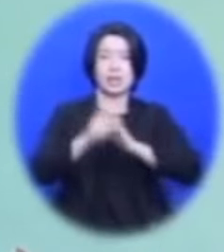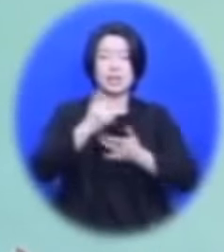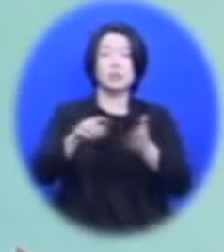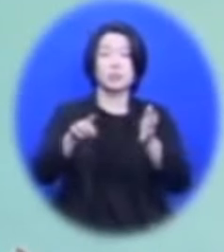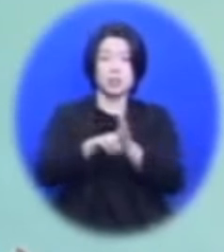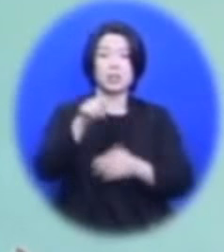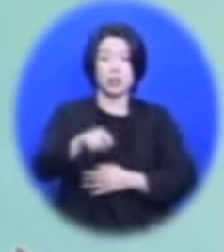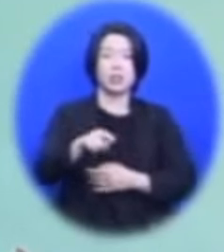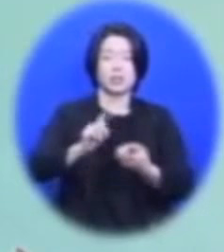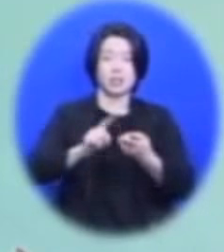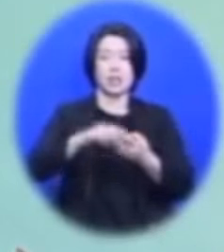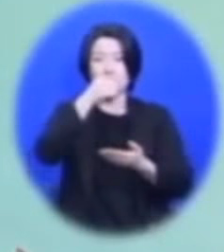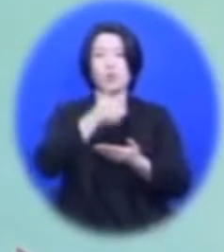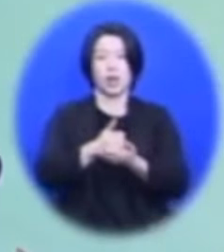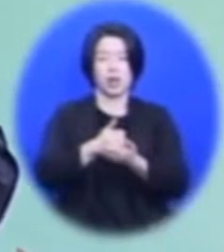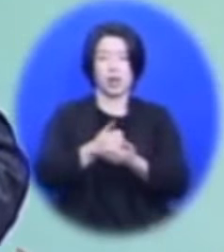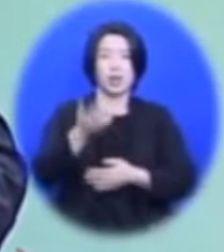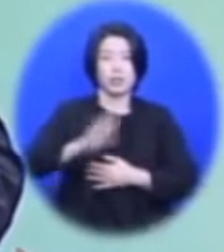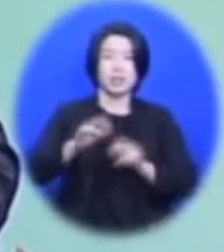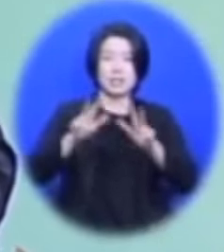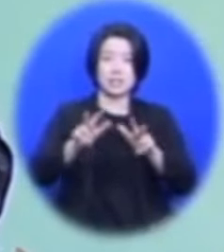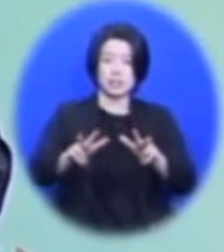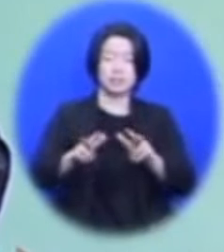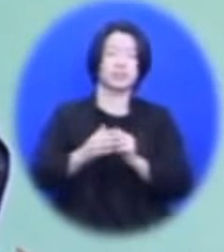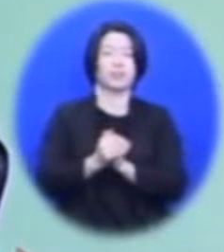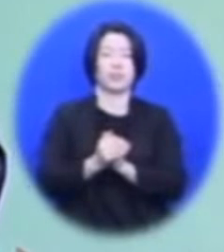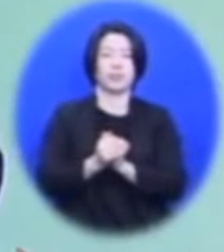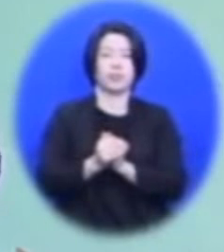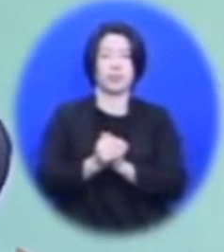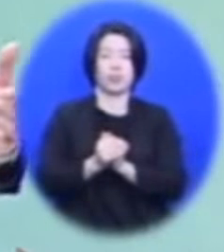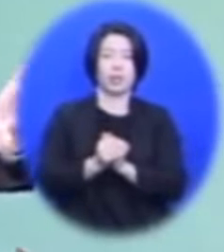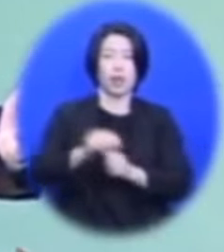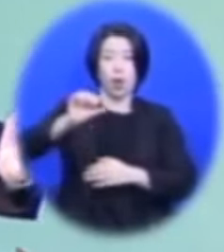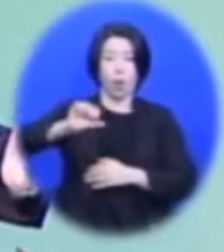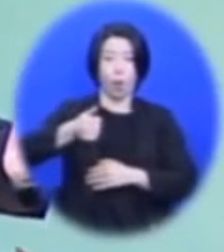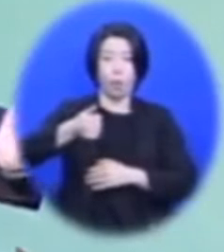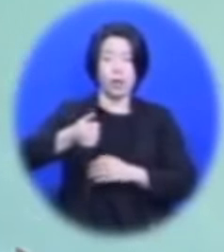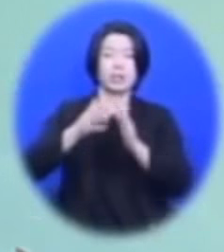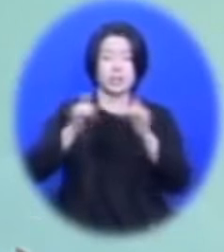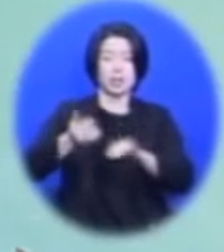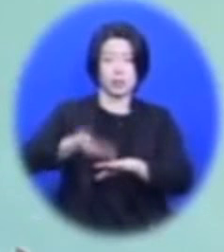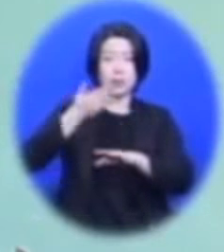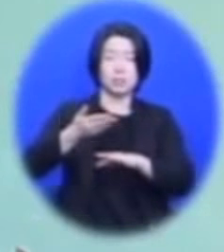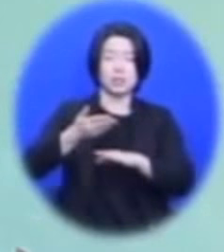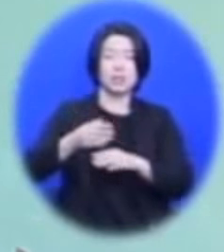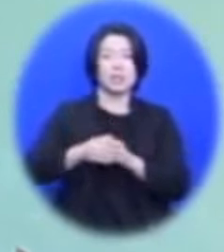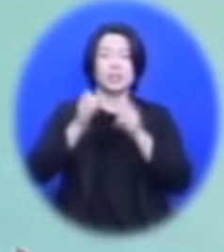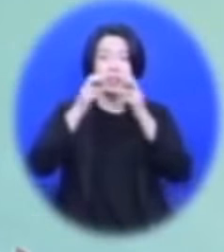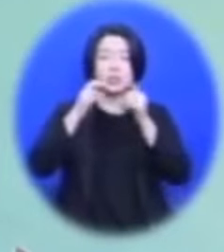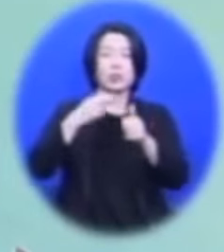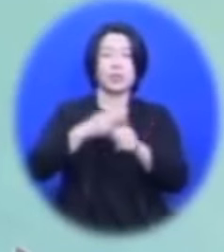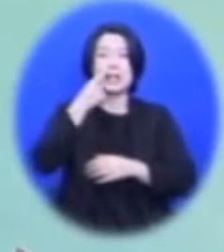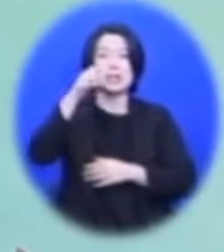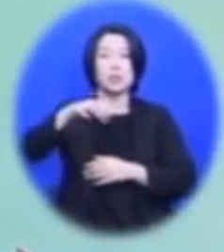죄였어요. 그런데 지금 한 500명이 넘는 선교사들이 일본에 가 있습니다.